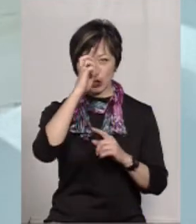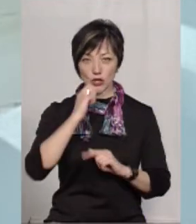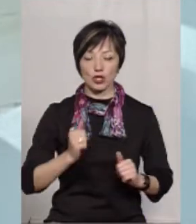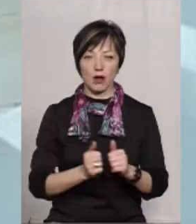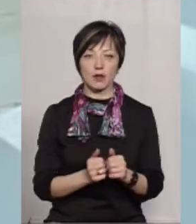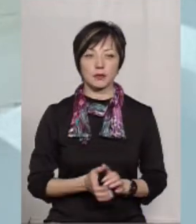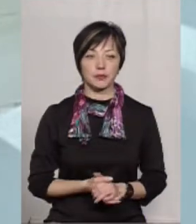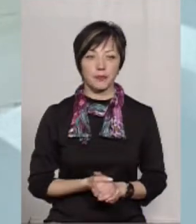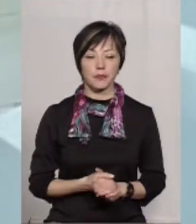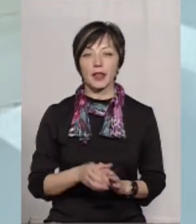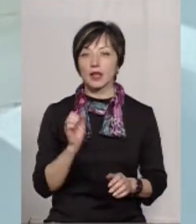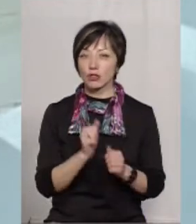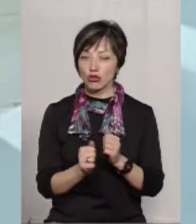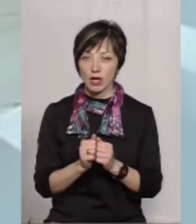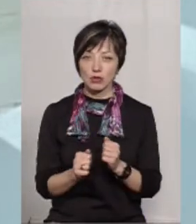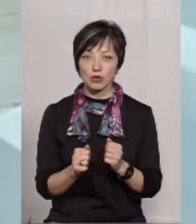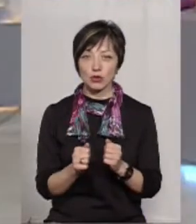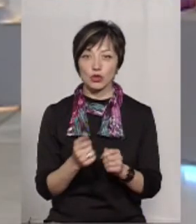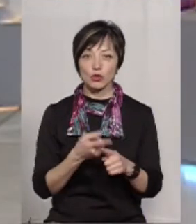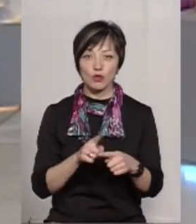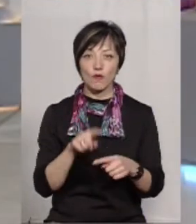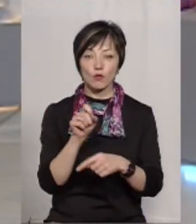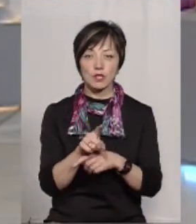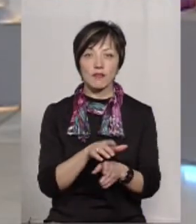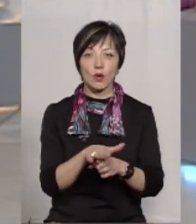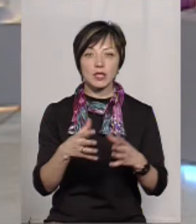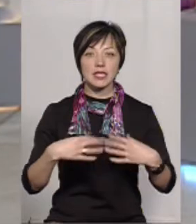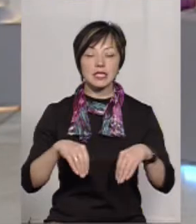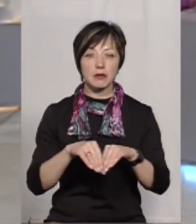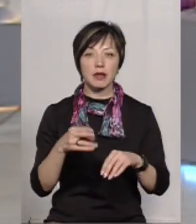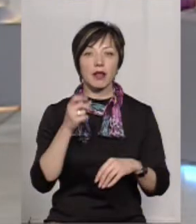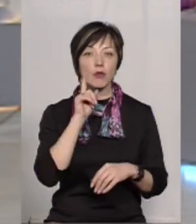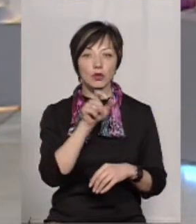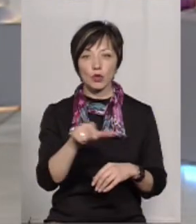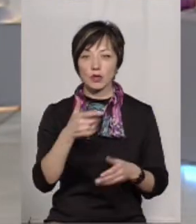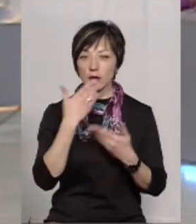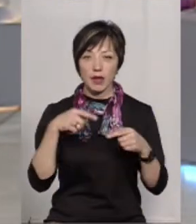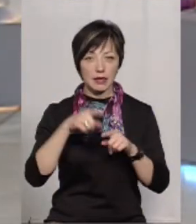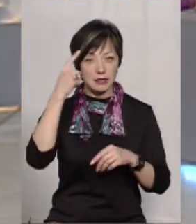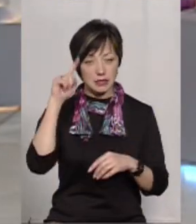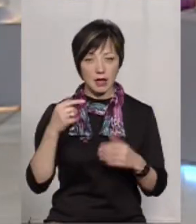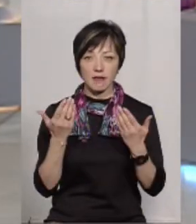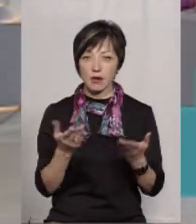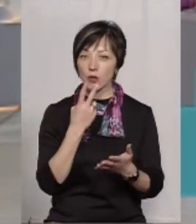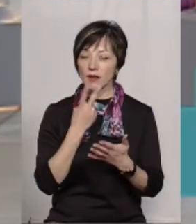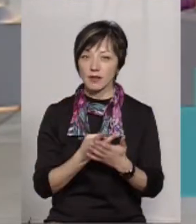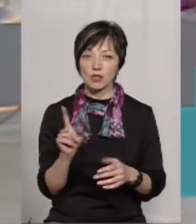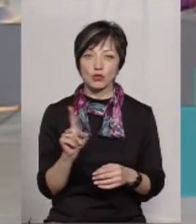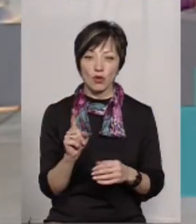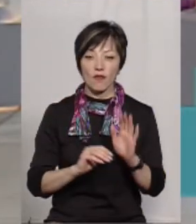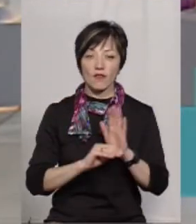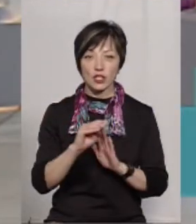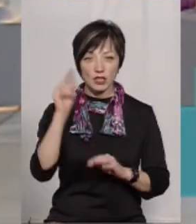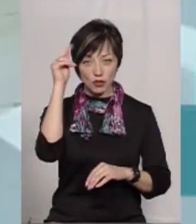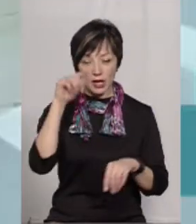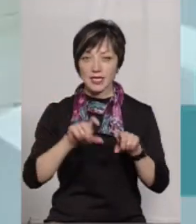держави. І часто цю функцію виконують в сім'ях, де молоді люди не мають таких знань. Ви ж подивіться, що у